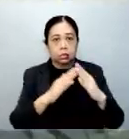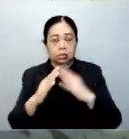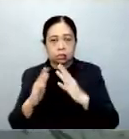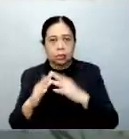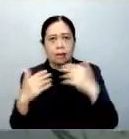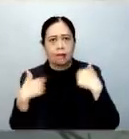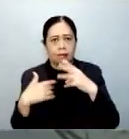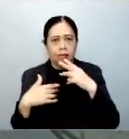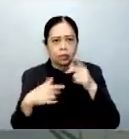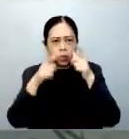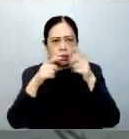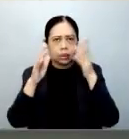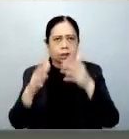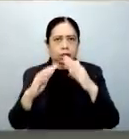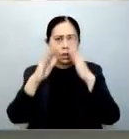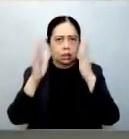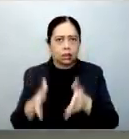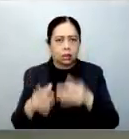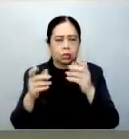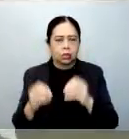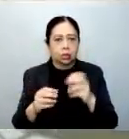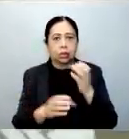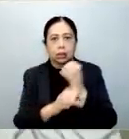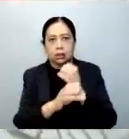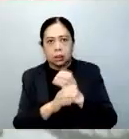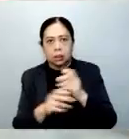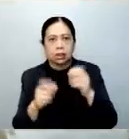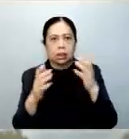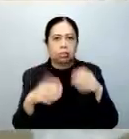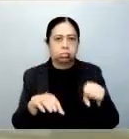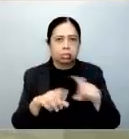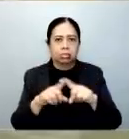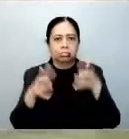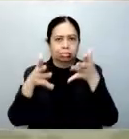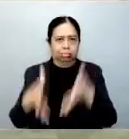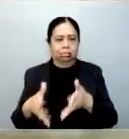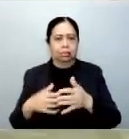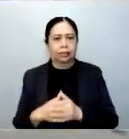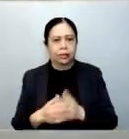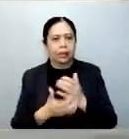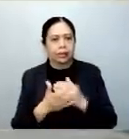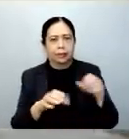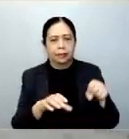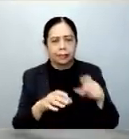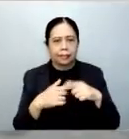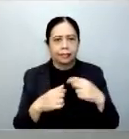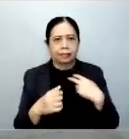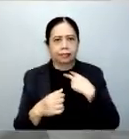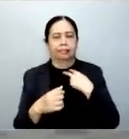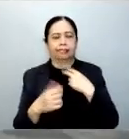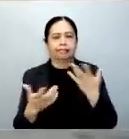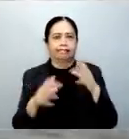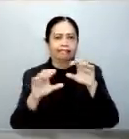namang abandonado ang bahay na ito. Ang mga sasakyan, napabayaan na lang nalubog sa baha. May ilang tricycle at motor din ang naabutan ng